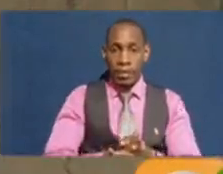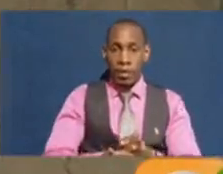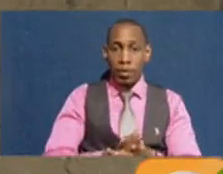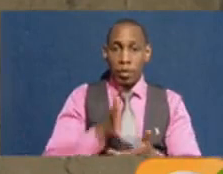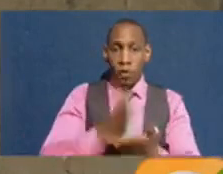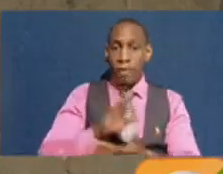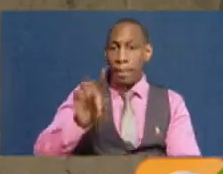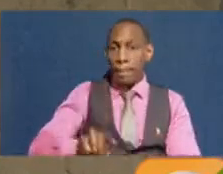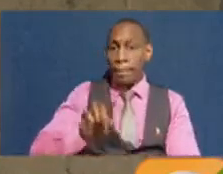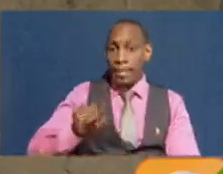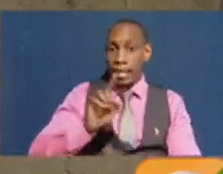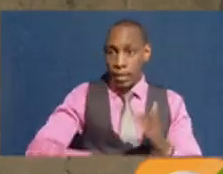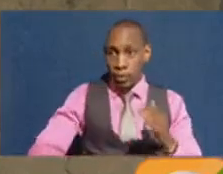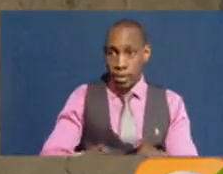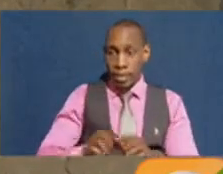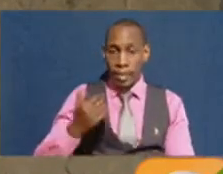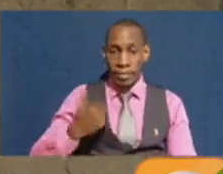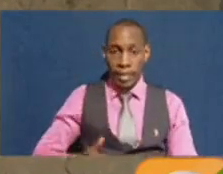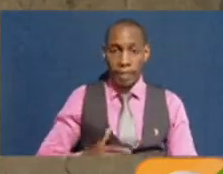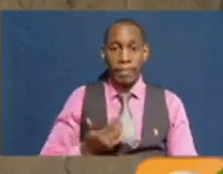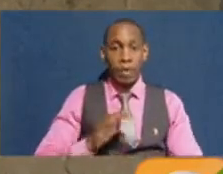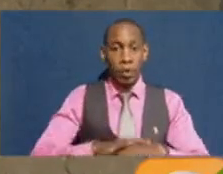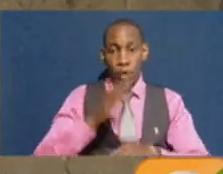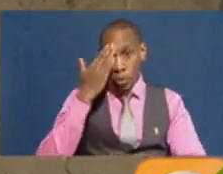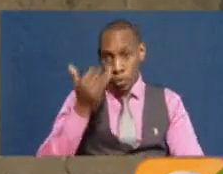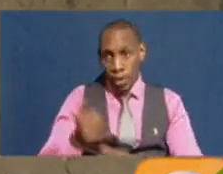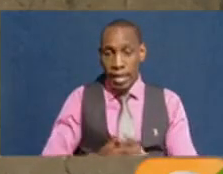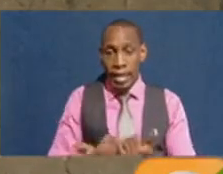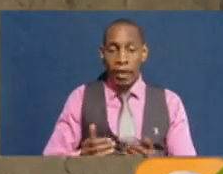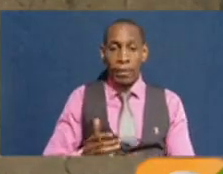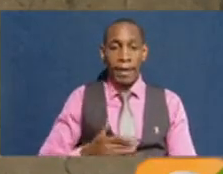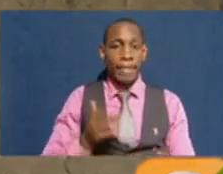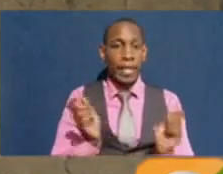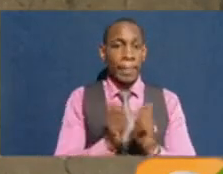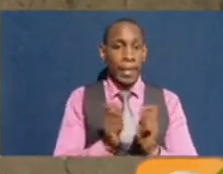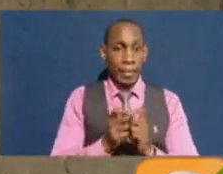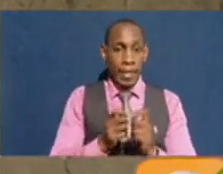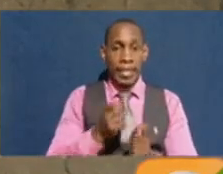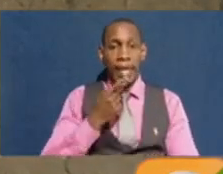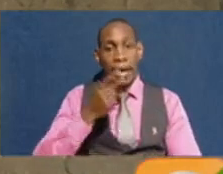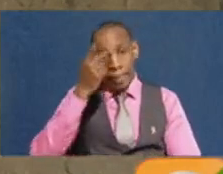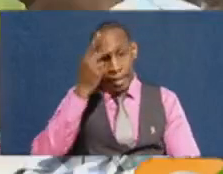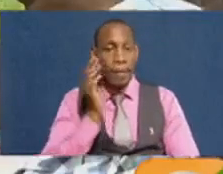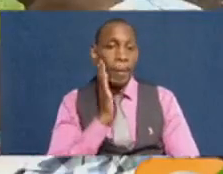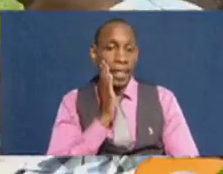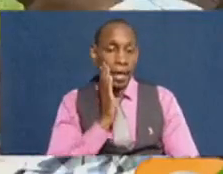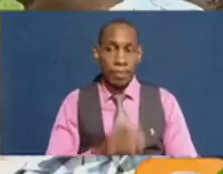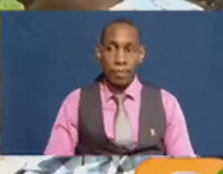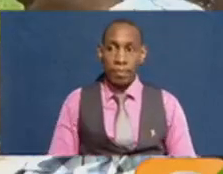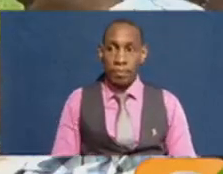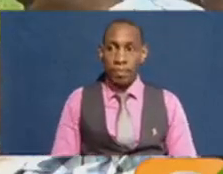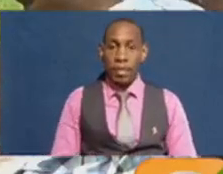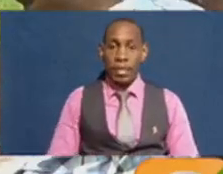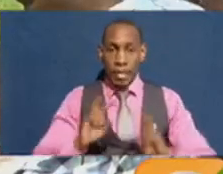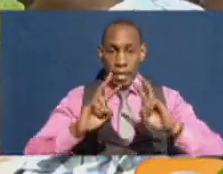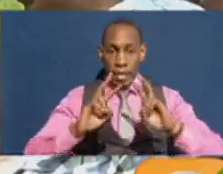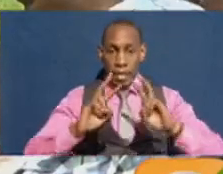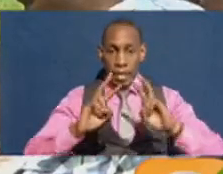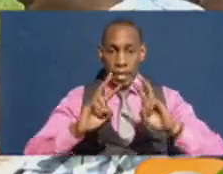vizuri, ndio mimi nisikie vizuri, kwa sababu mimi nasikia uchungu kama mzazi mamake. Uchunguzi bado